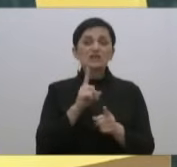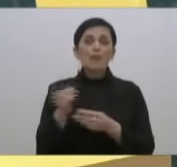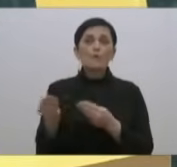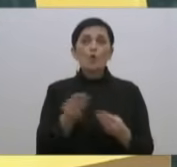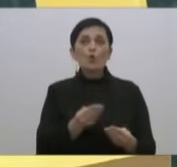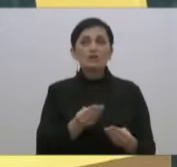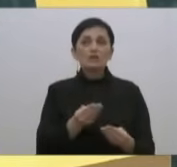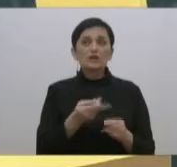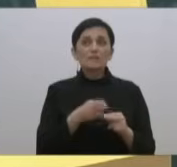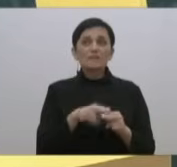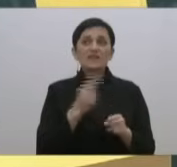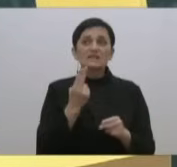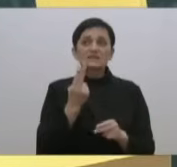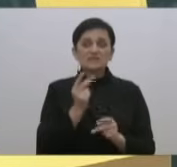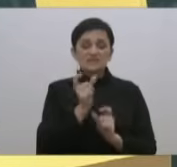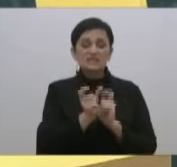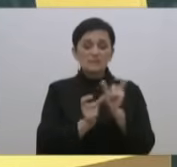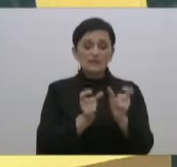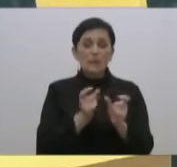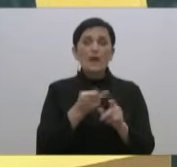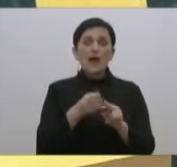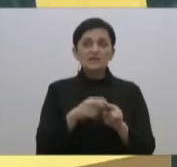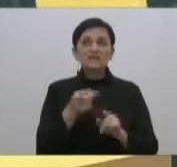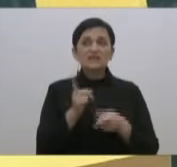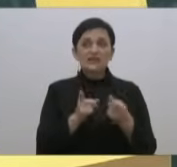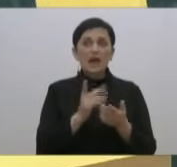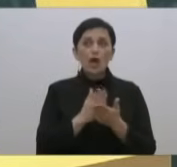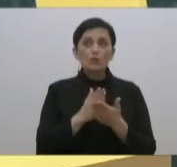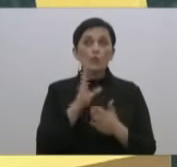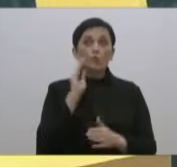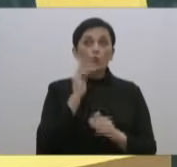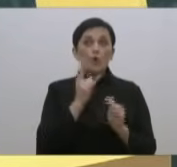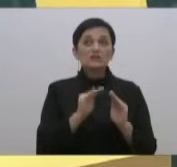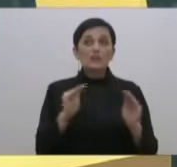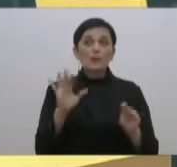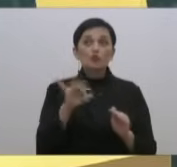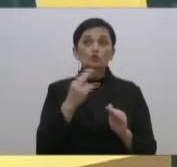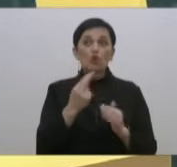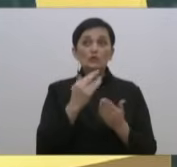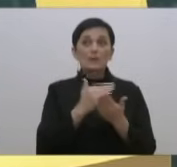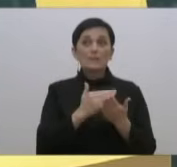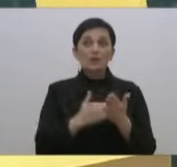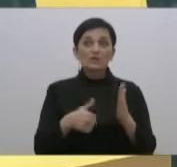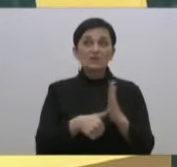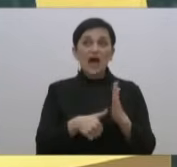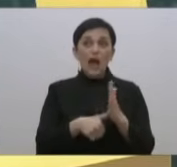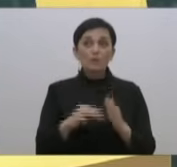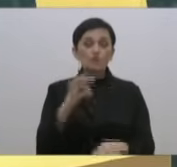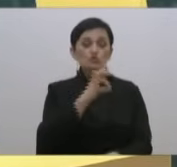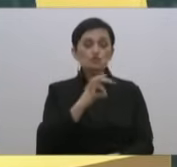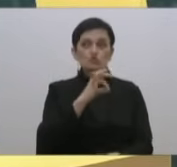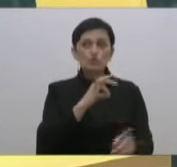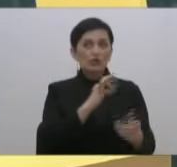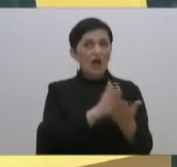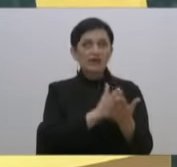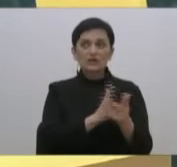მოიტანა? ეს არის ციფრები, კი, მაგრამ ეს არის რეალობა. როცა ბავშვთა სოციალური პროგრამი დახმარება 0 იყო, საერთოდ